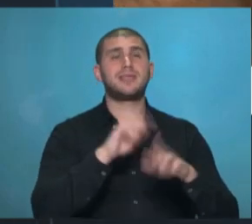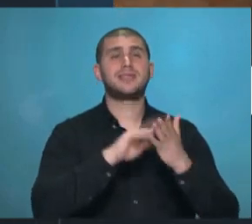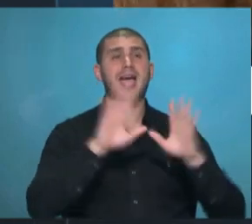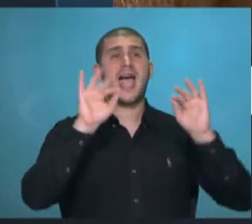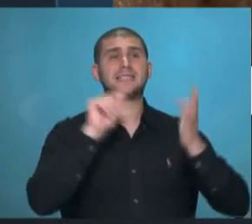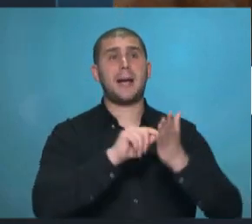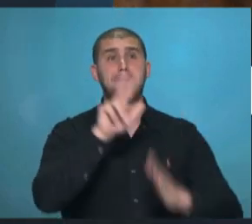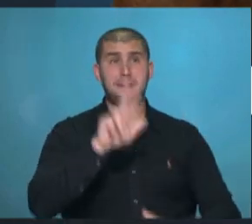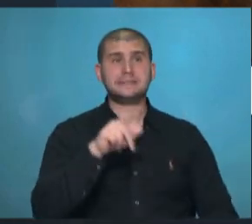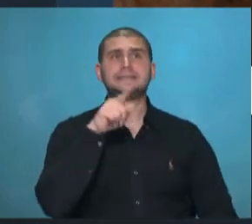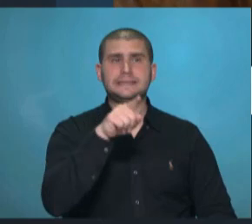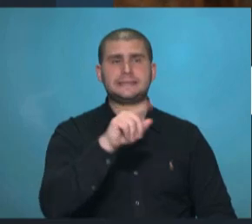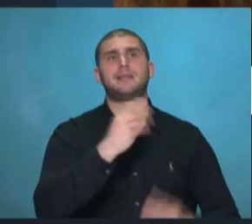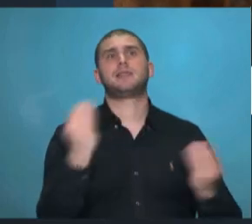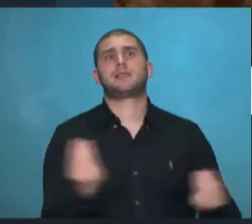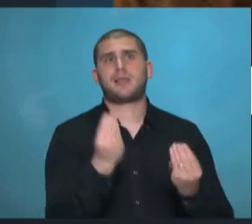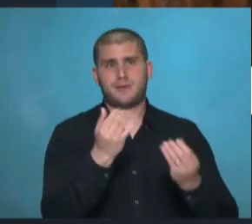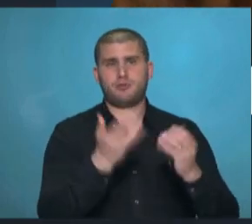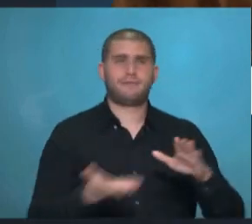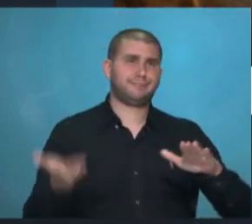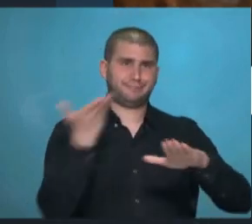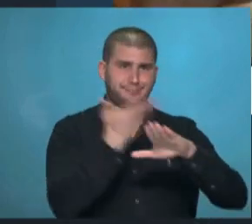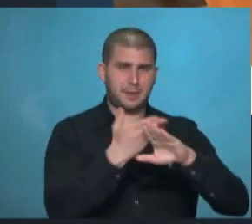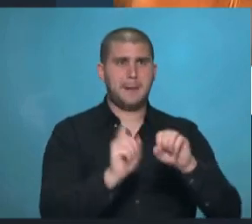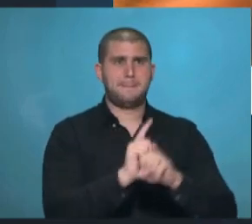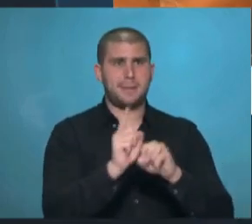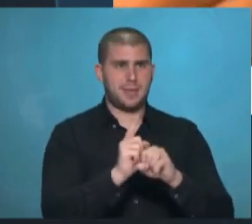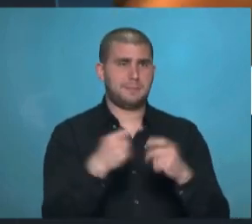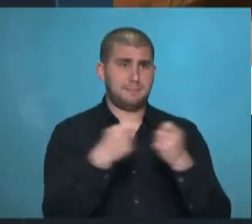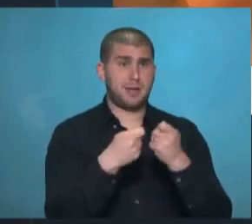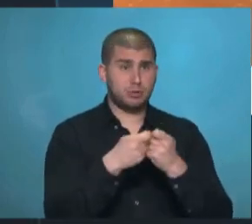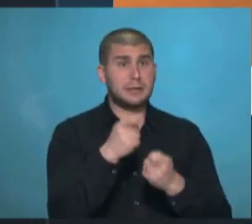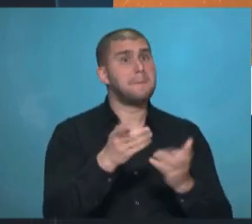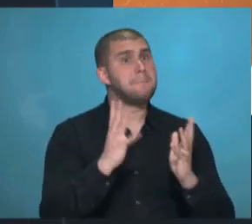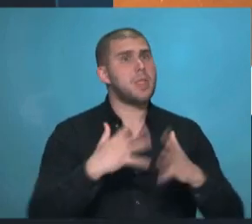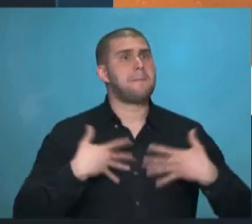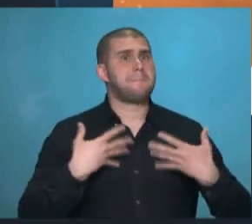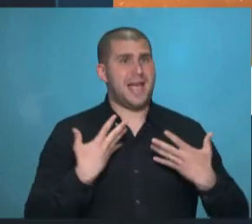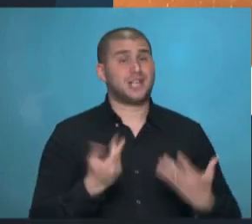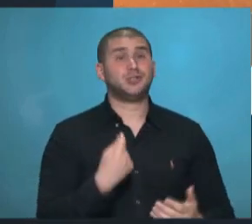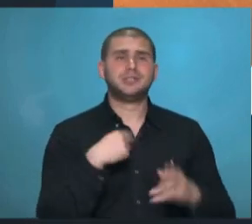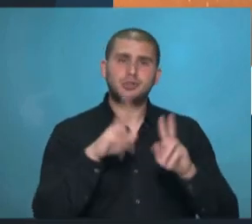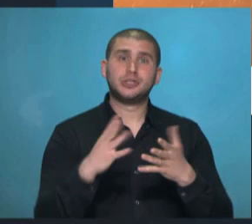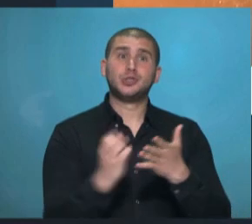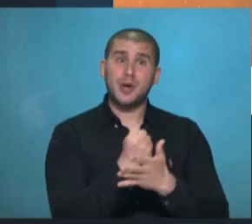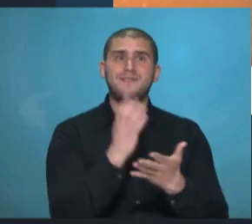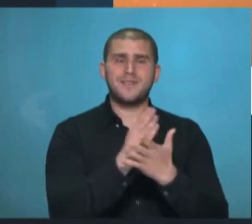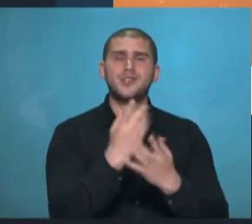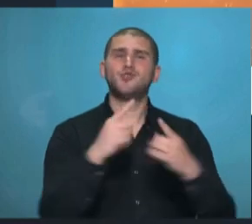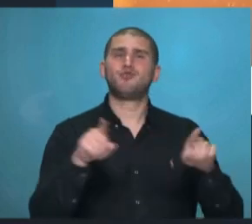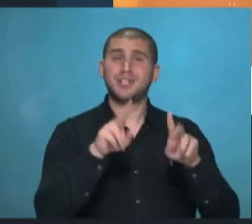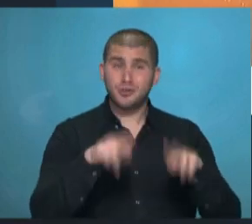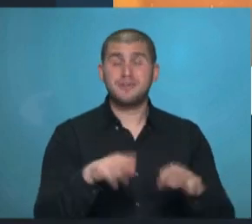אז זה הדבר שנמצא לסדר היום שלנו מהבחינה הזו. זה מאוד מאוד מרגש שאנחנו, יש לנו זוכה ויש לנו כבר שיר,